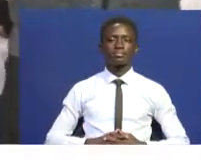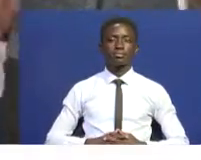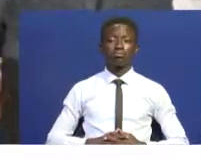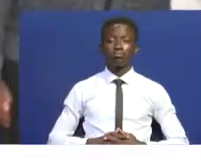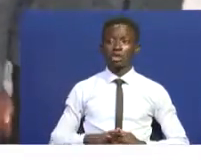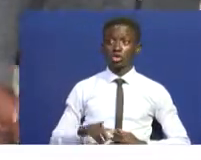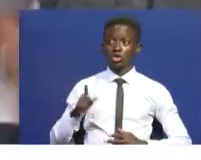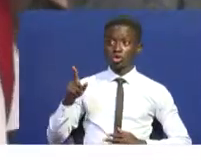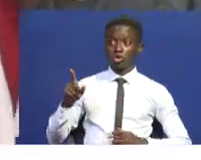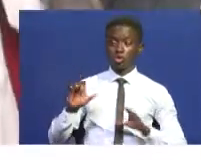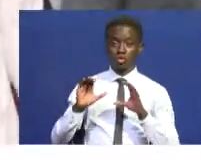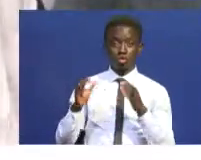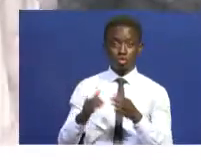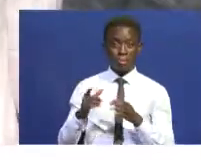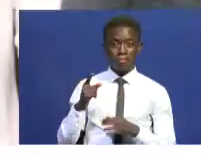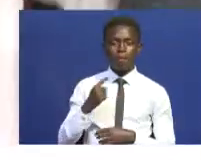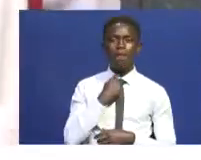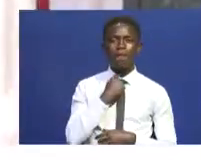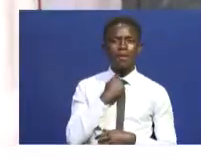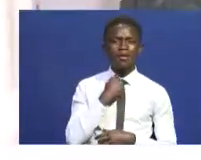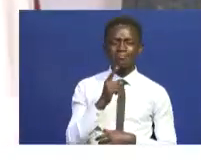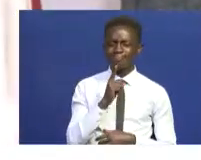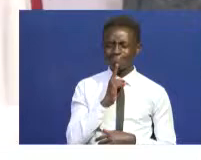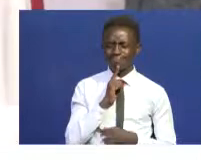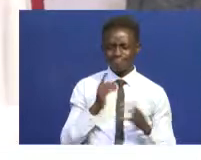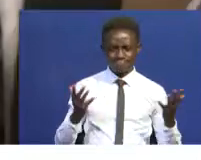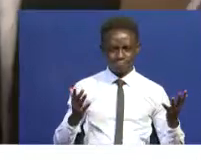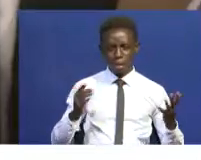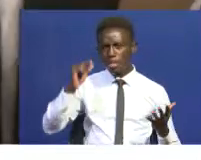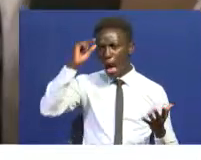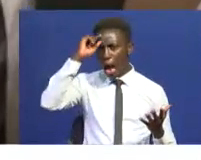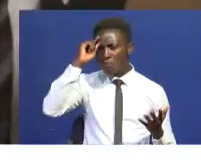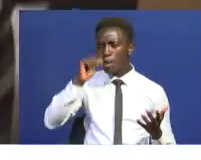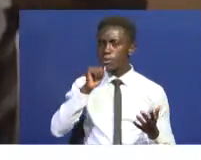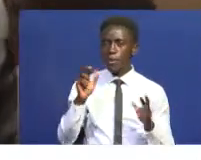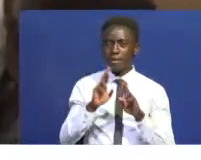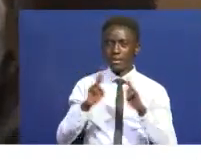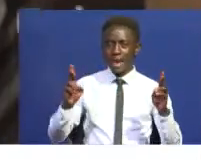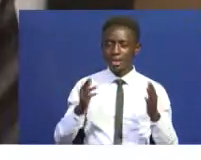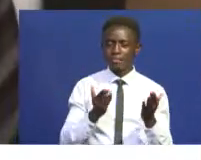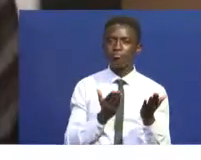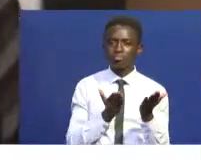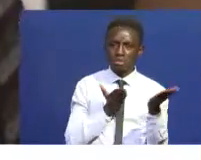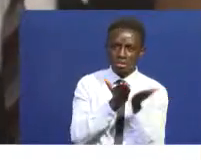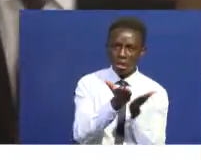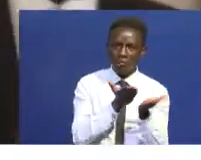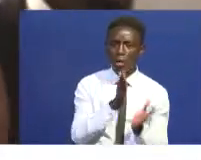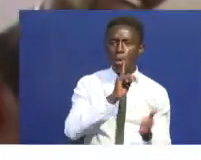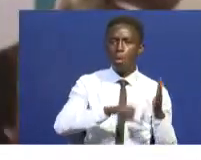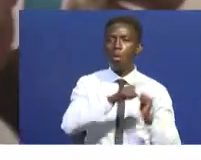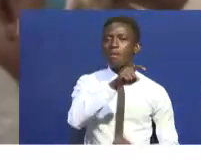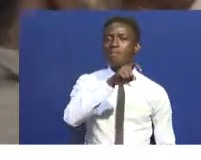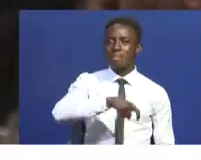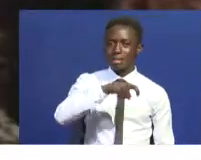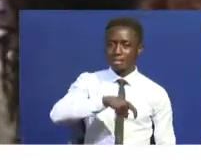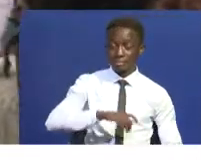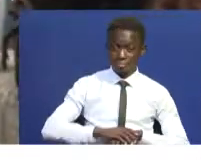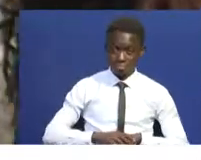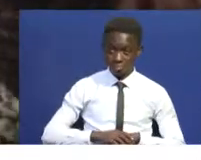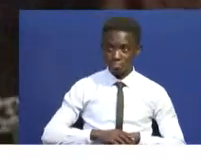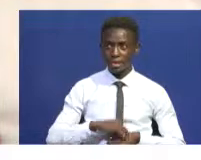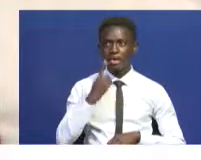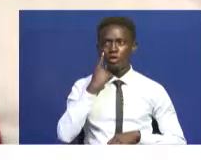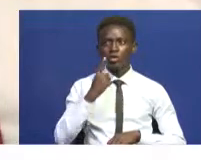Chama hicho kinasisitiza kwamba serikali haiko tayari kushughulikia malalamishi yao, na ndio maana wamewashawishi wenzao ambao ni wataalamu wa